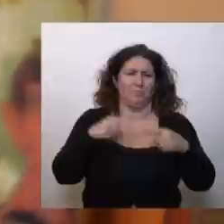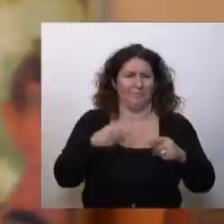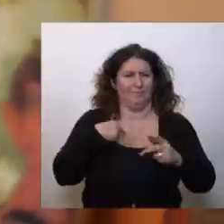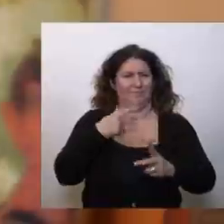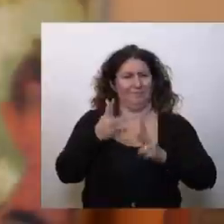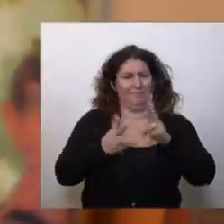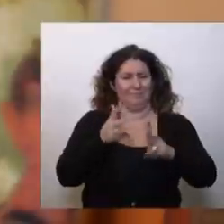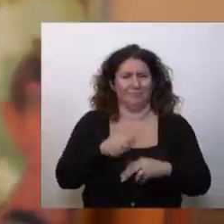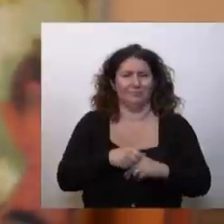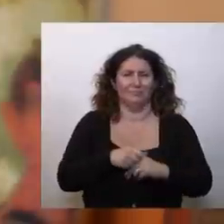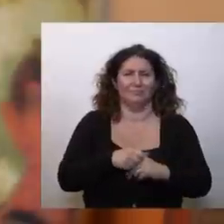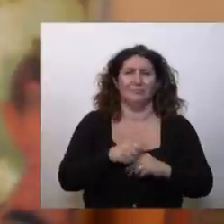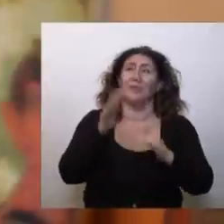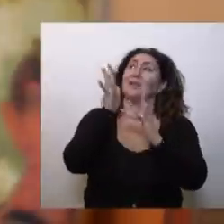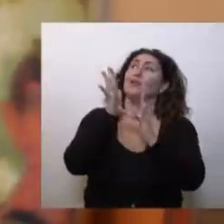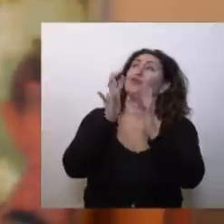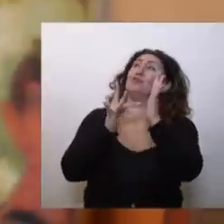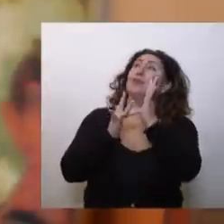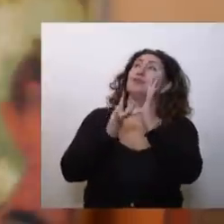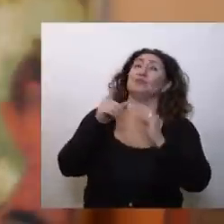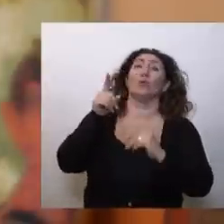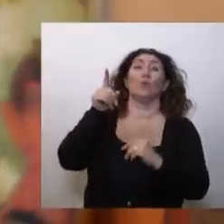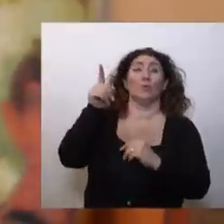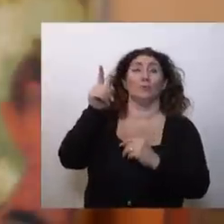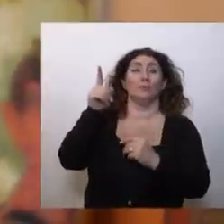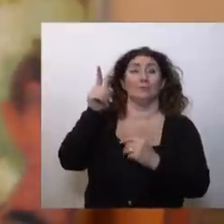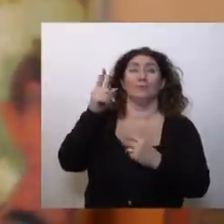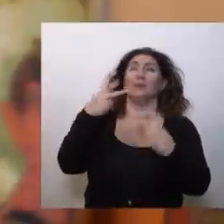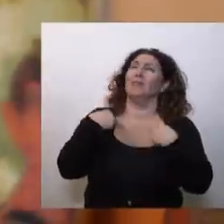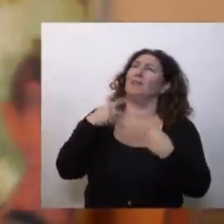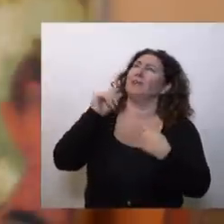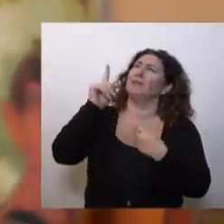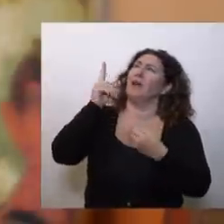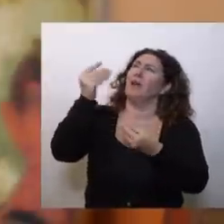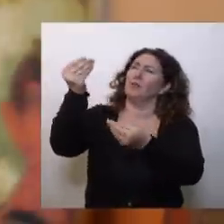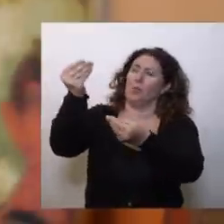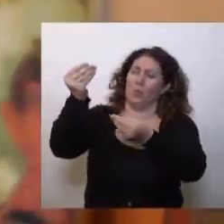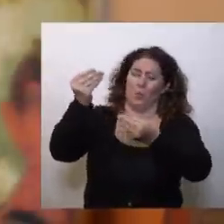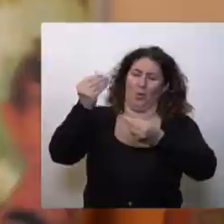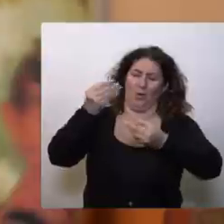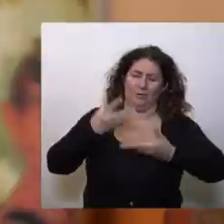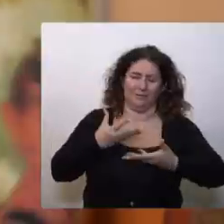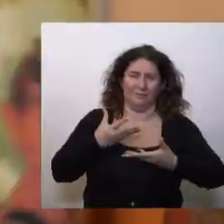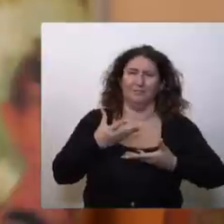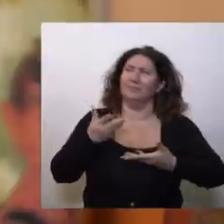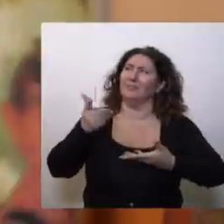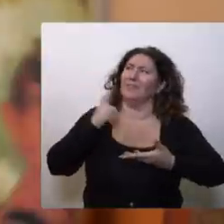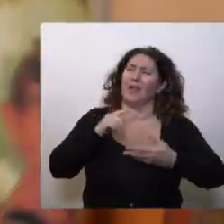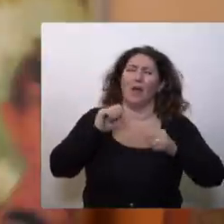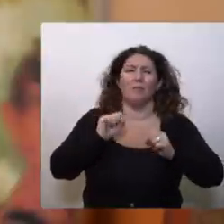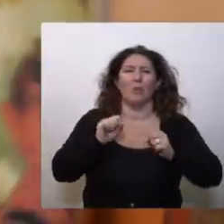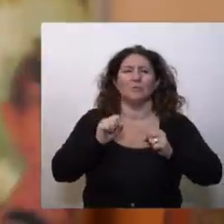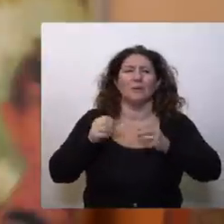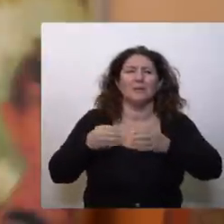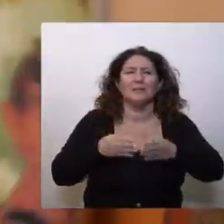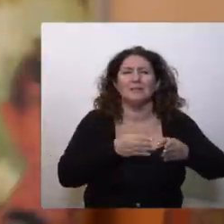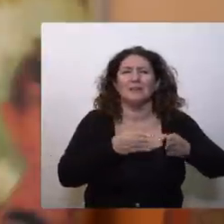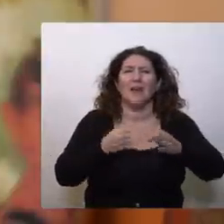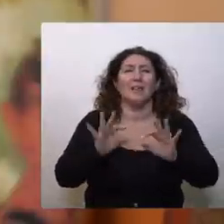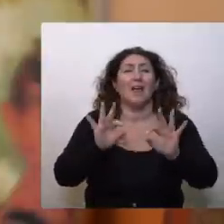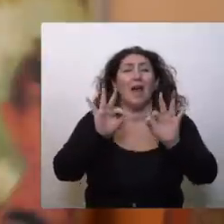Cristo Gesù, hai dato la tua vita per aprirci una strada verso Dio e